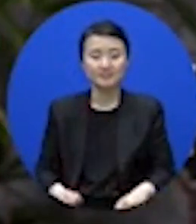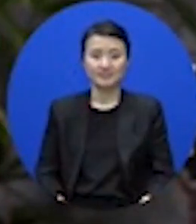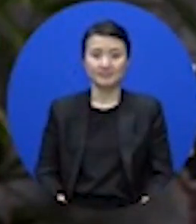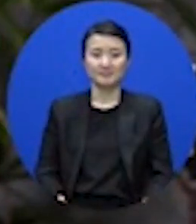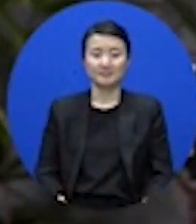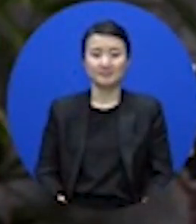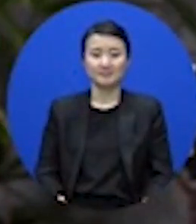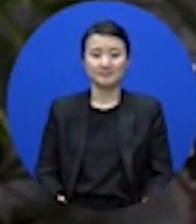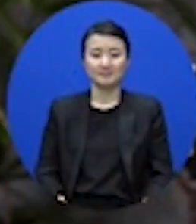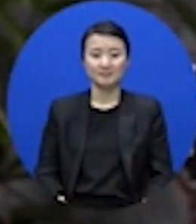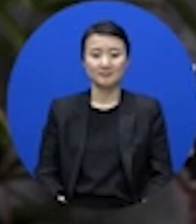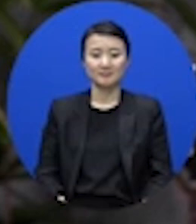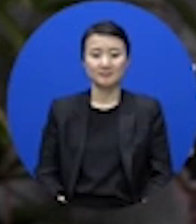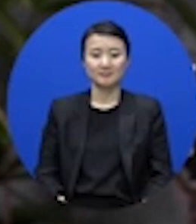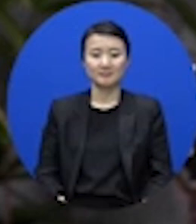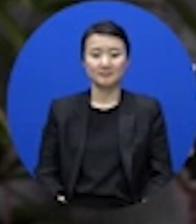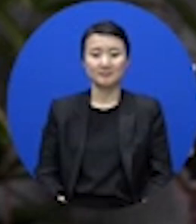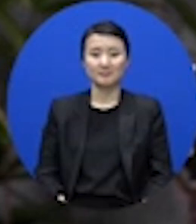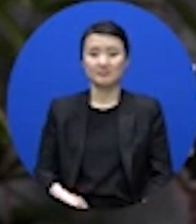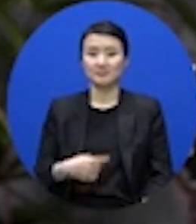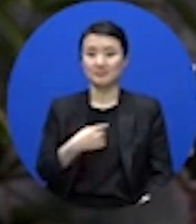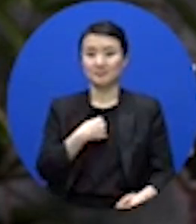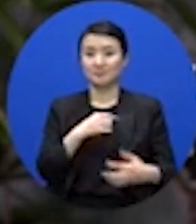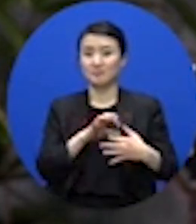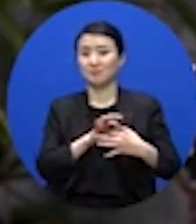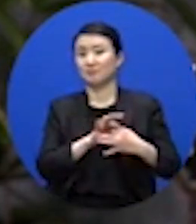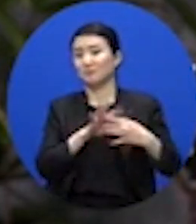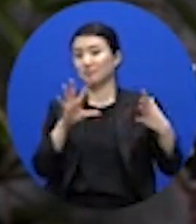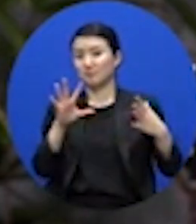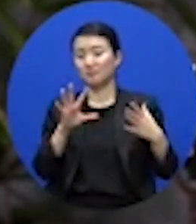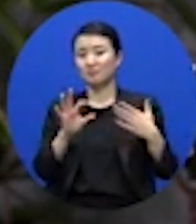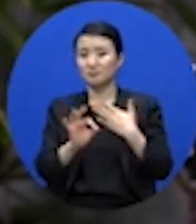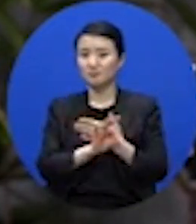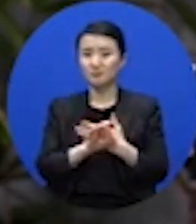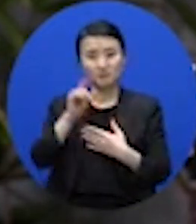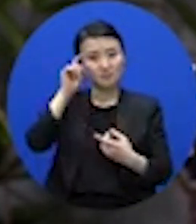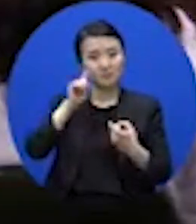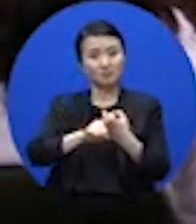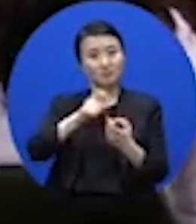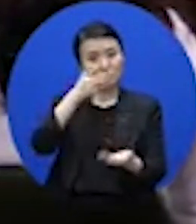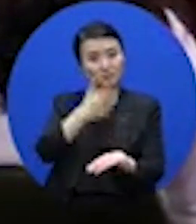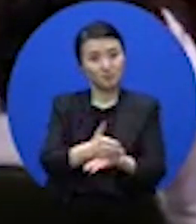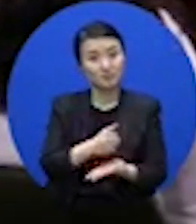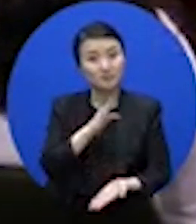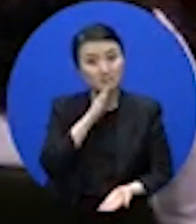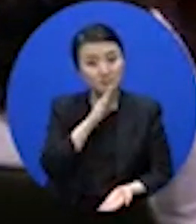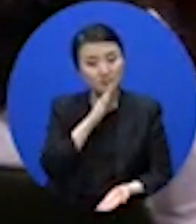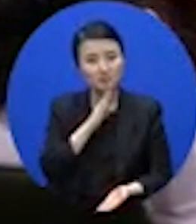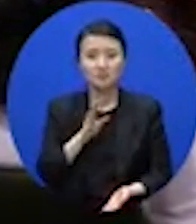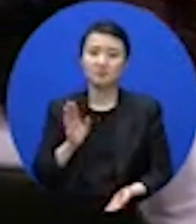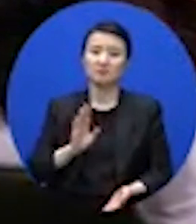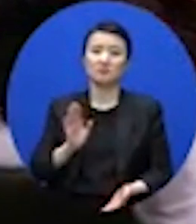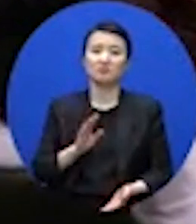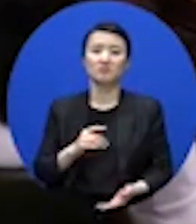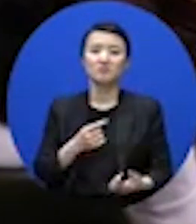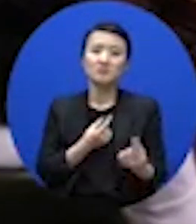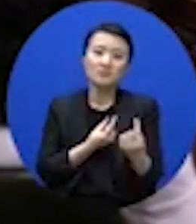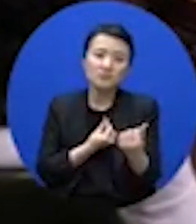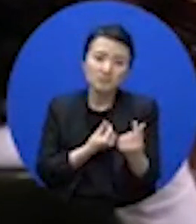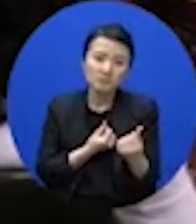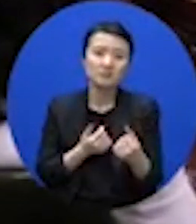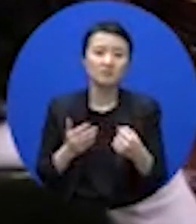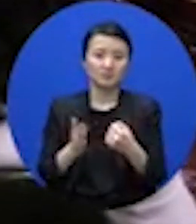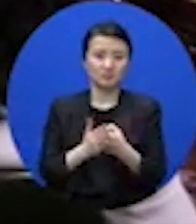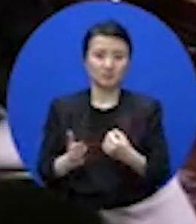왜? 나랑 아무 상관이 없으면 할 필요가 없죠. 그렇죠? 그런데 나랑 비슷하다는 거예요.